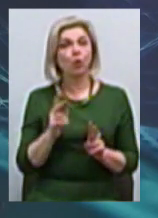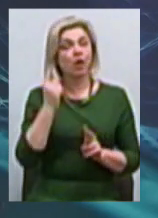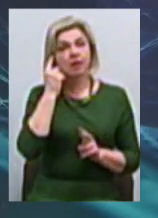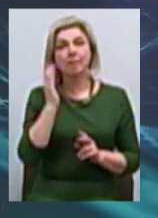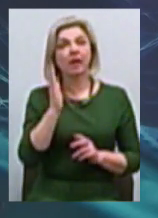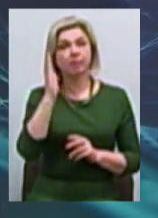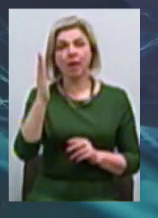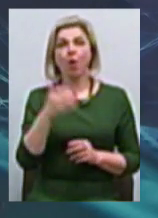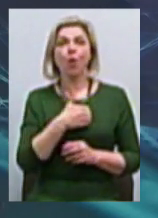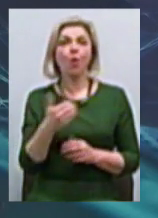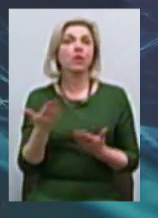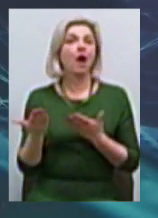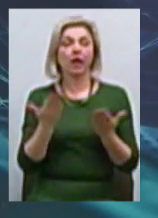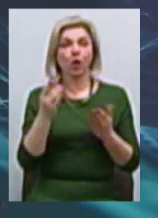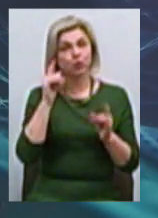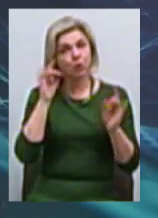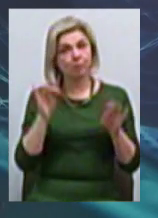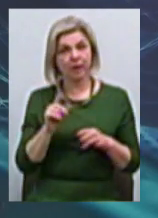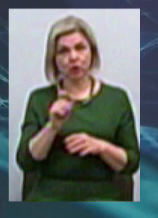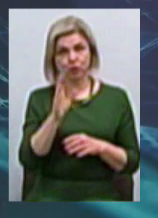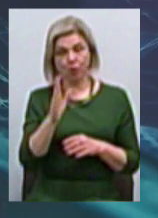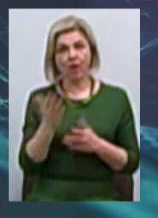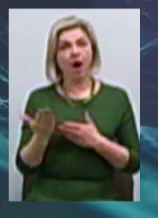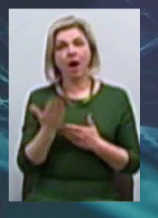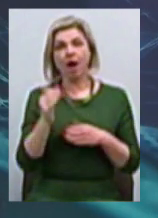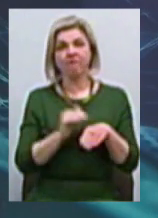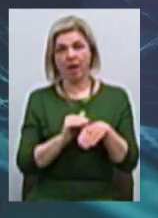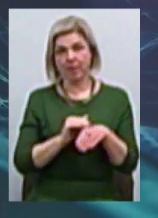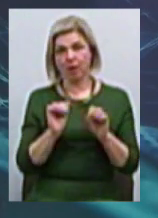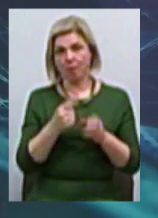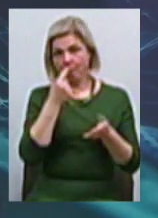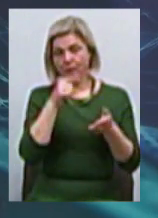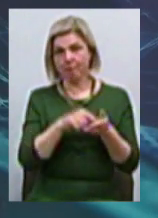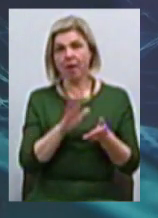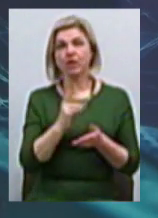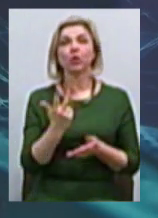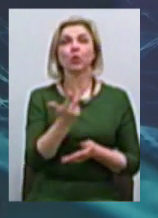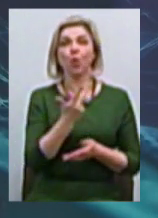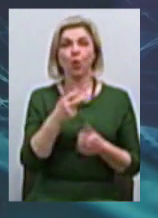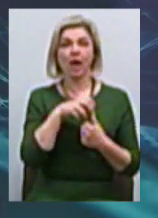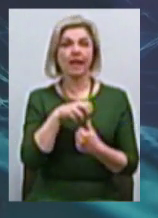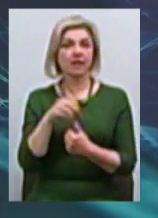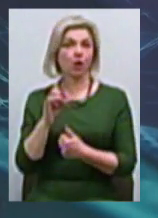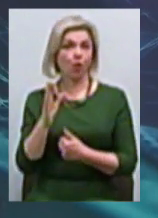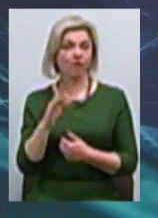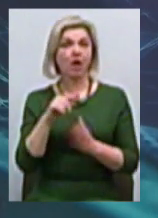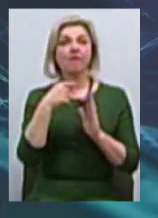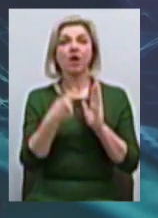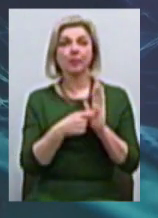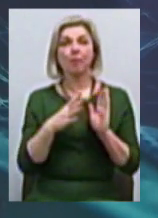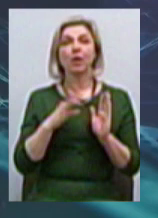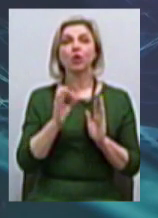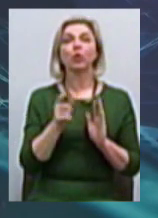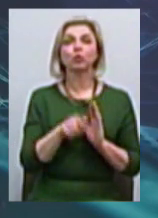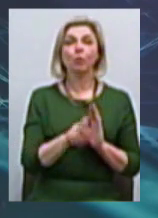хоть каких-либо сюрпризов, что какая-то фамилия может попасть в первую тройку лидеров. Вопрос был о том, что кто